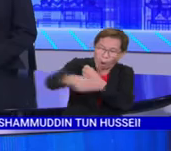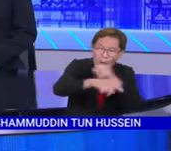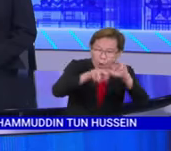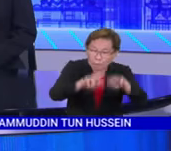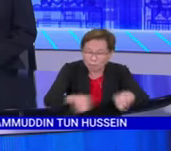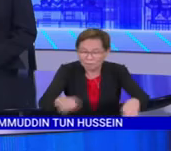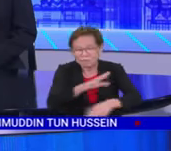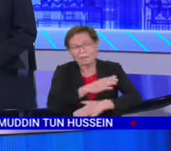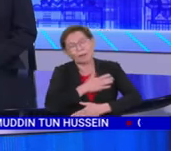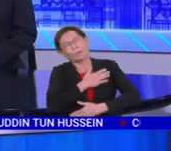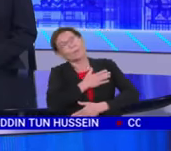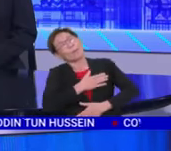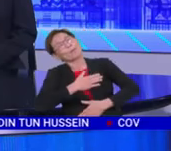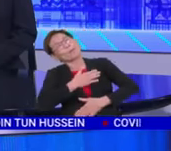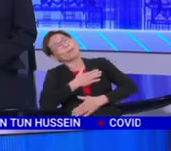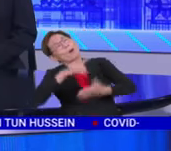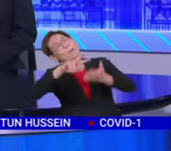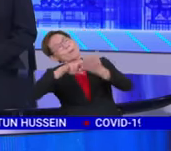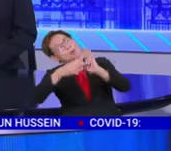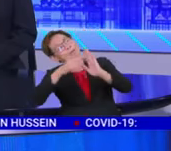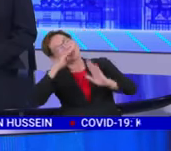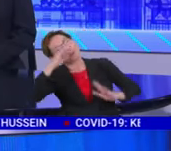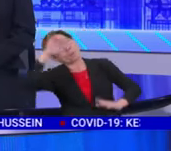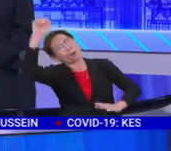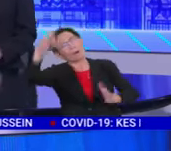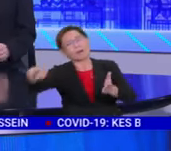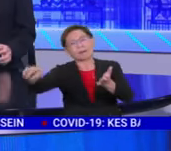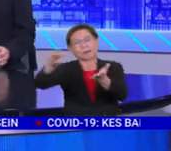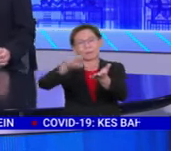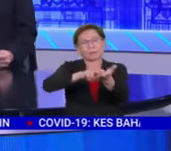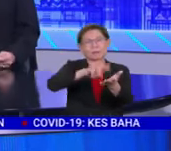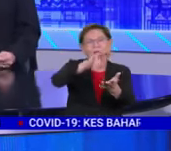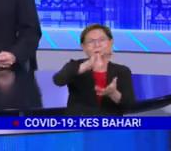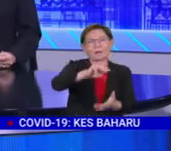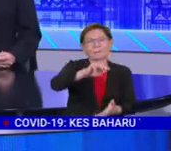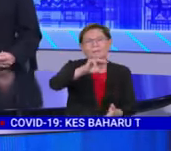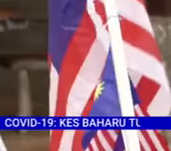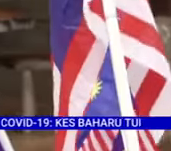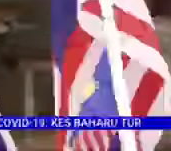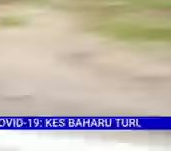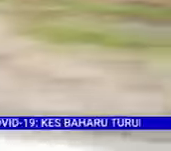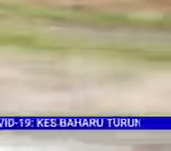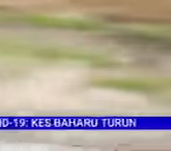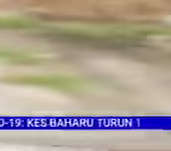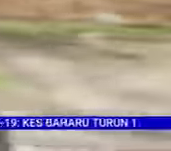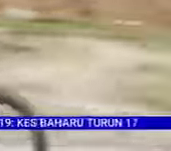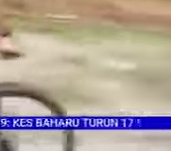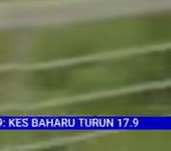menghayati erti kemerdekaan. Laporan Michelle Wang.